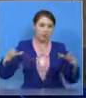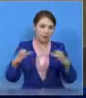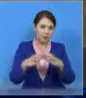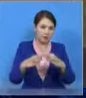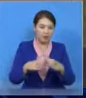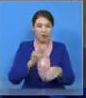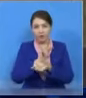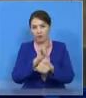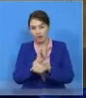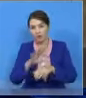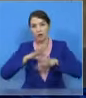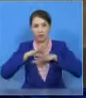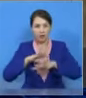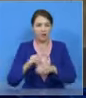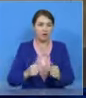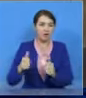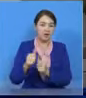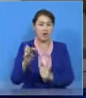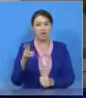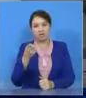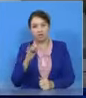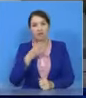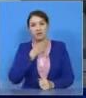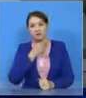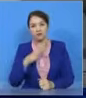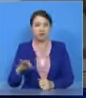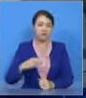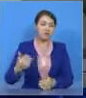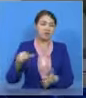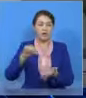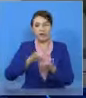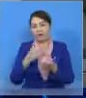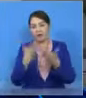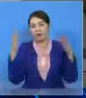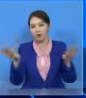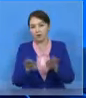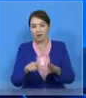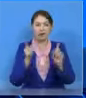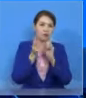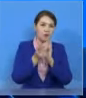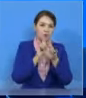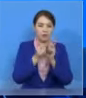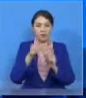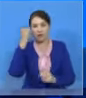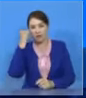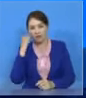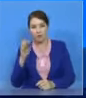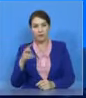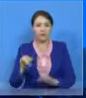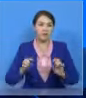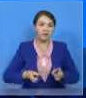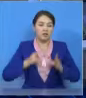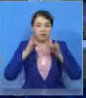штабтық оқу-жаттығу өтіп, Алға және Мәртөк ауданында кешенді шара қабылданған. Сондай-ақ отырыс кезінде ескі және апатты